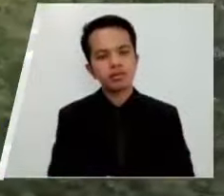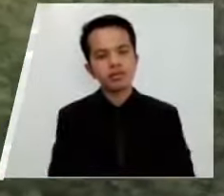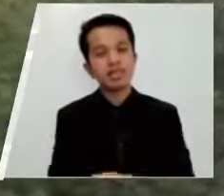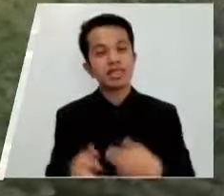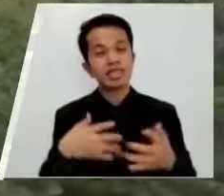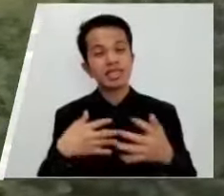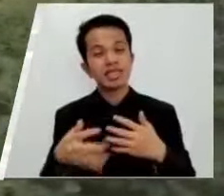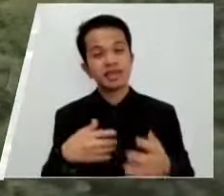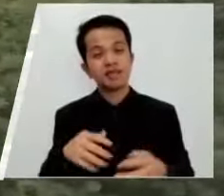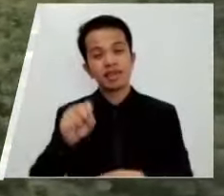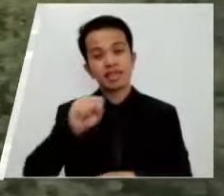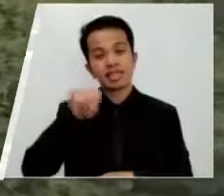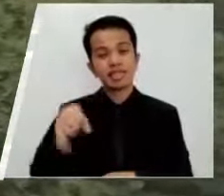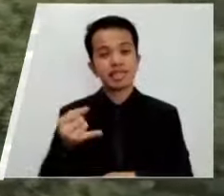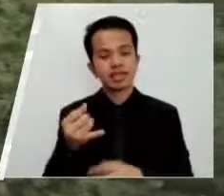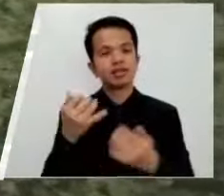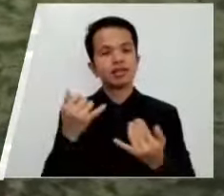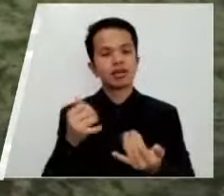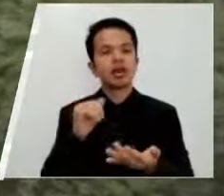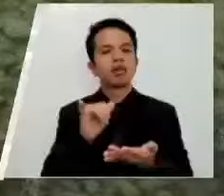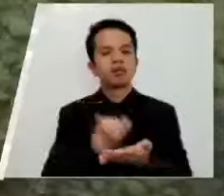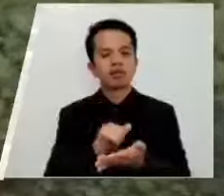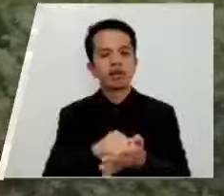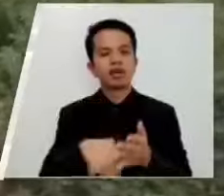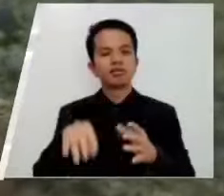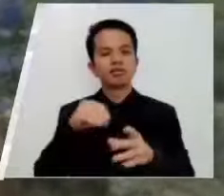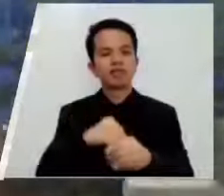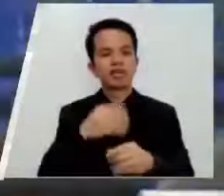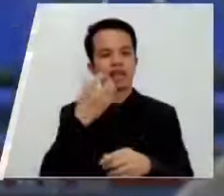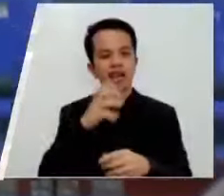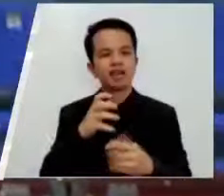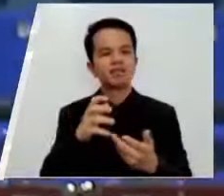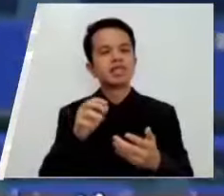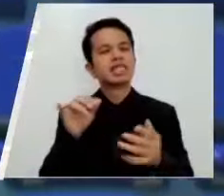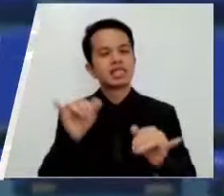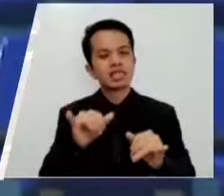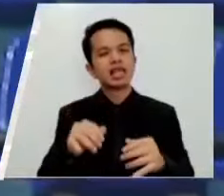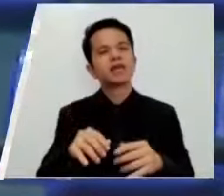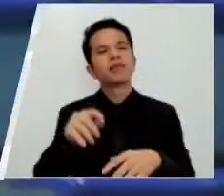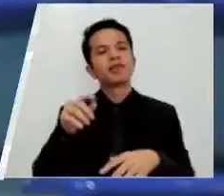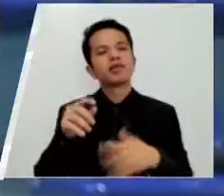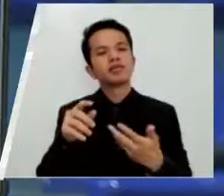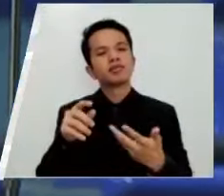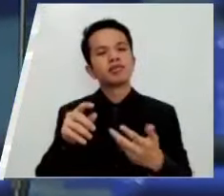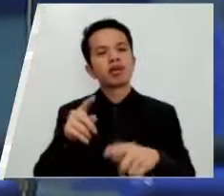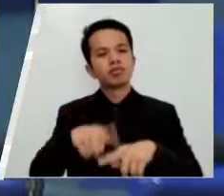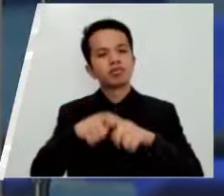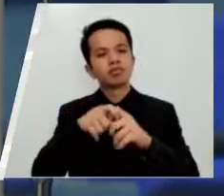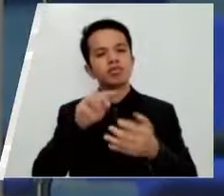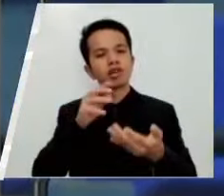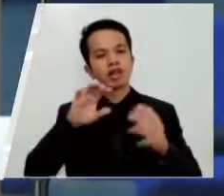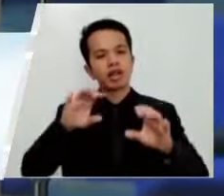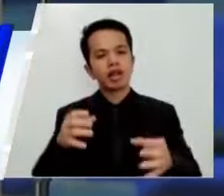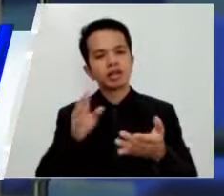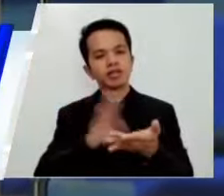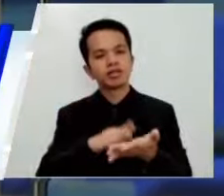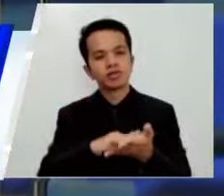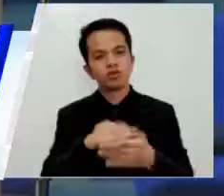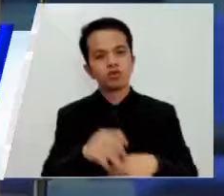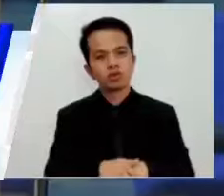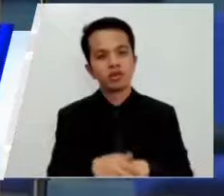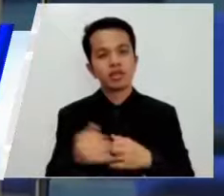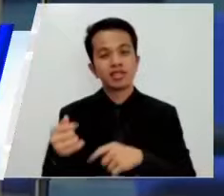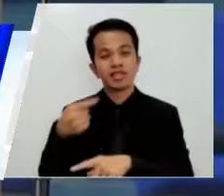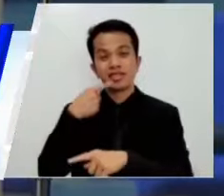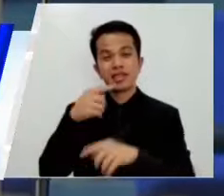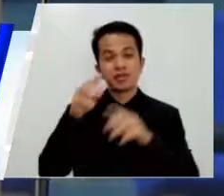City, katama sa kasagsagan ng init ang pasukan ng panghapon. Sabi ni San Juan City Mayor at Metro Manila Council President